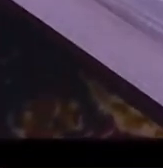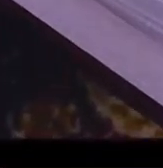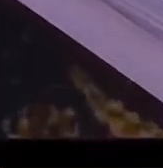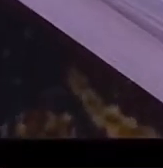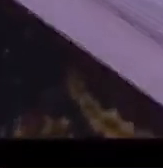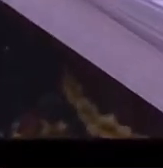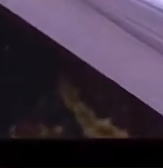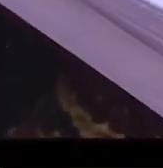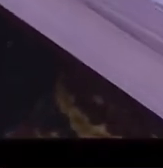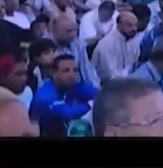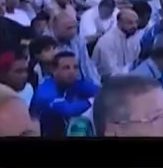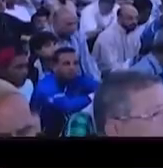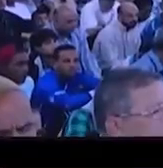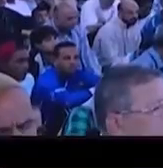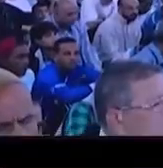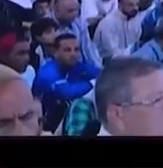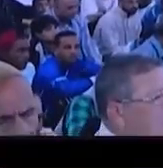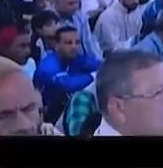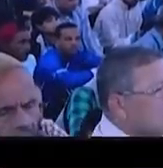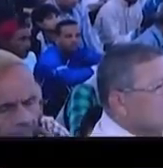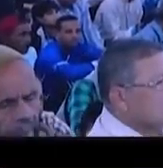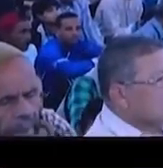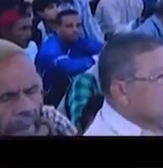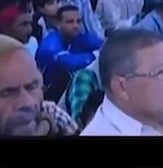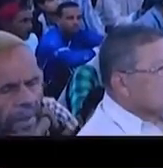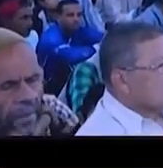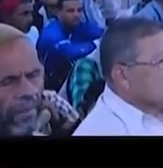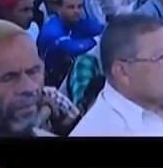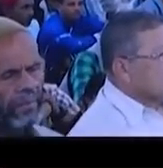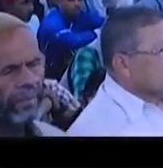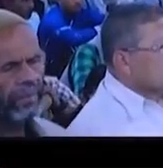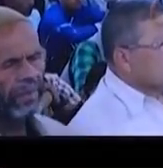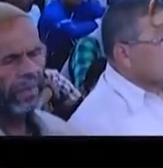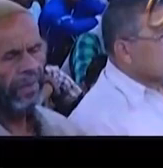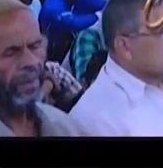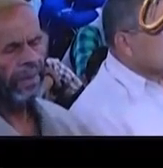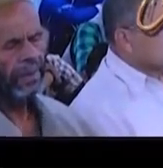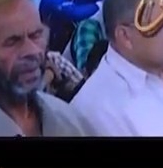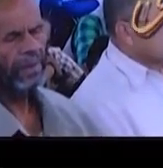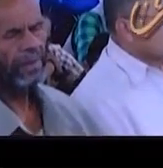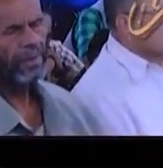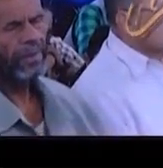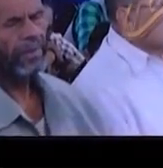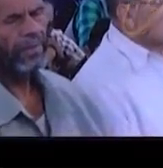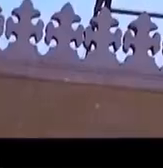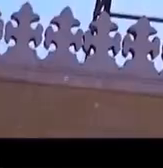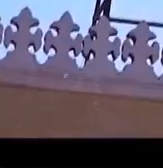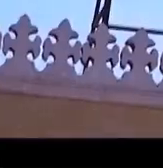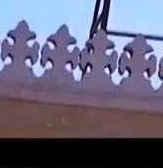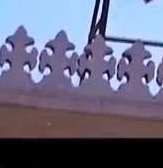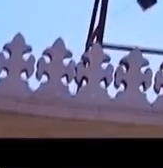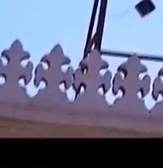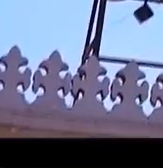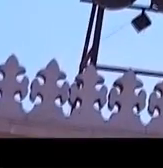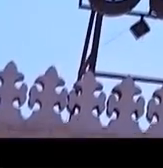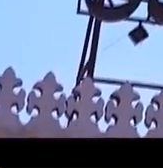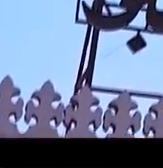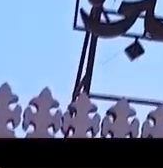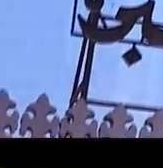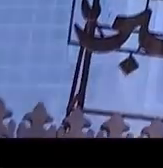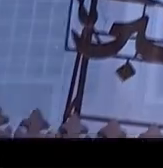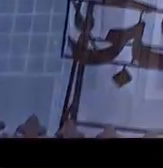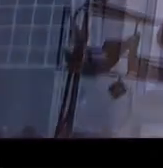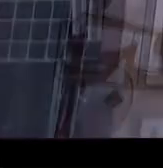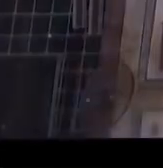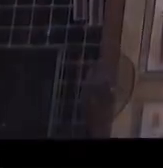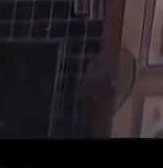على الدوام. واحفظنا واحفظنا بحفظك الذي لا يرام يا خير